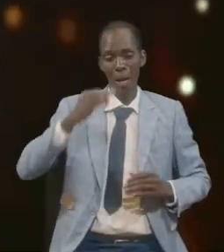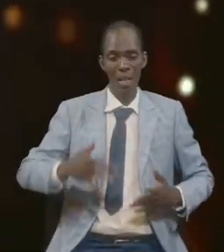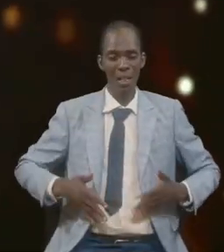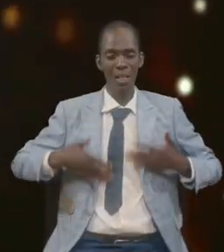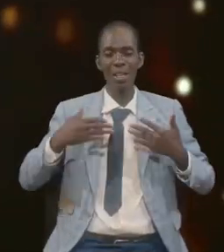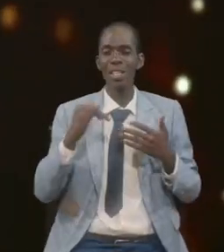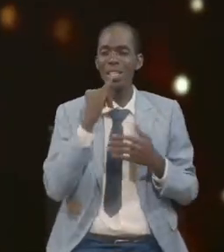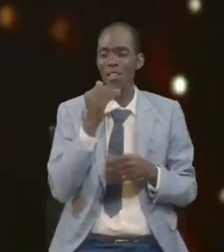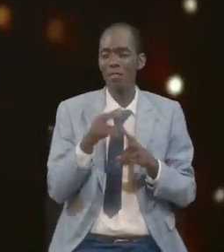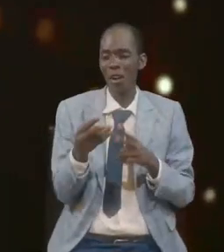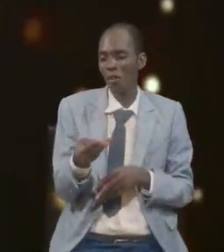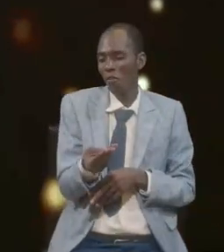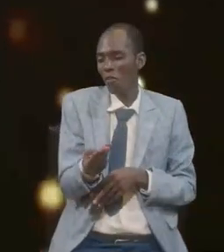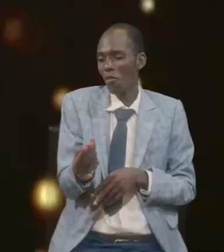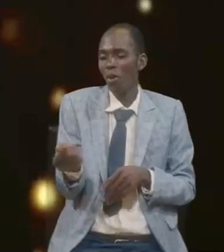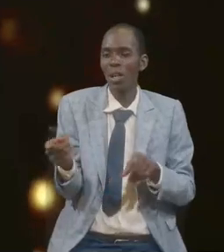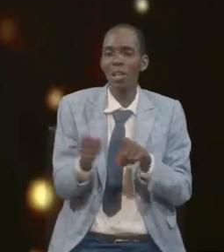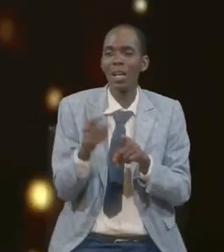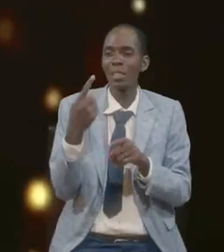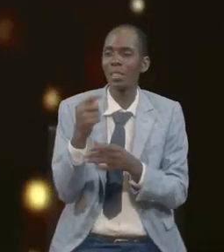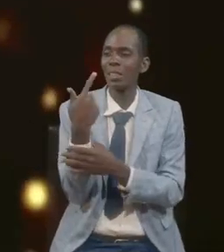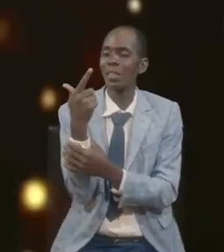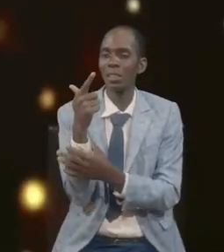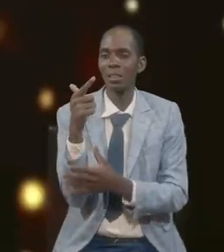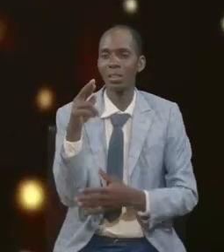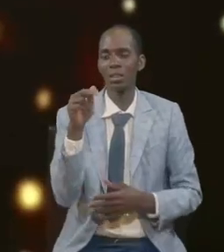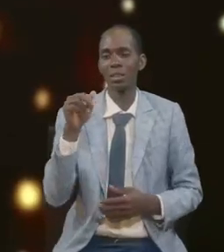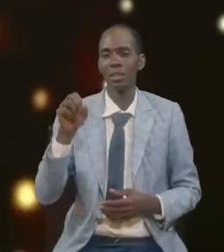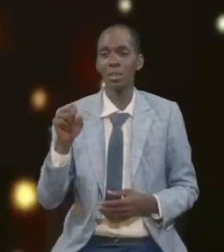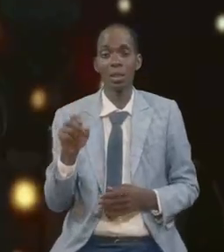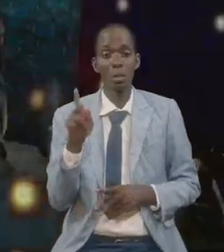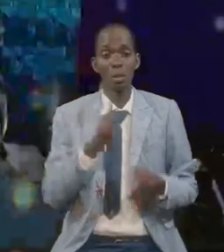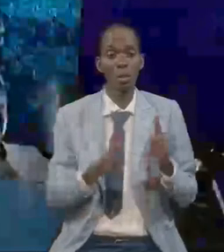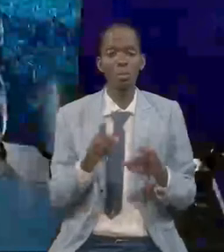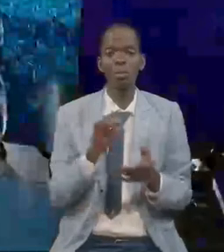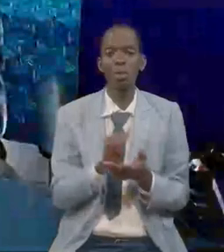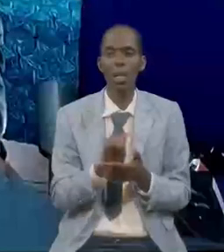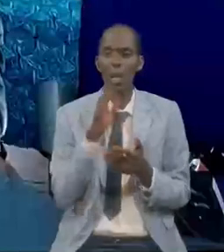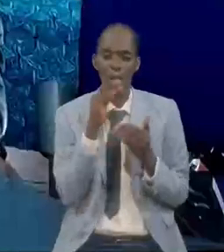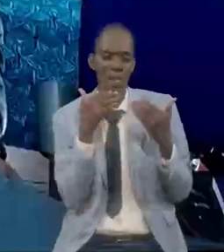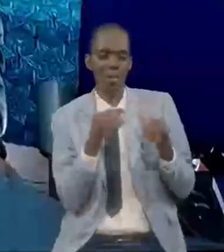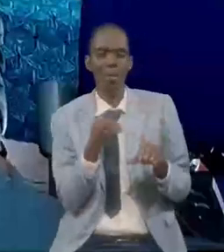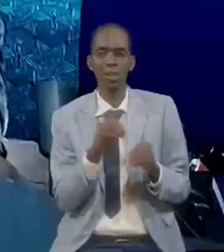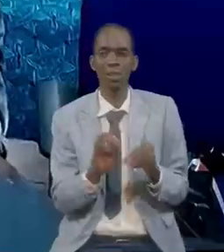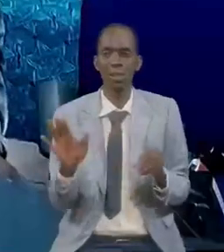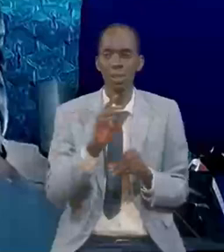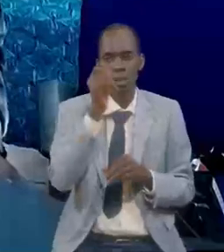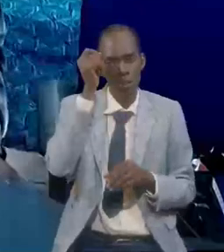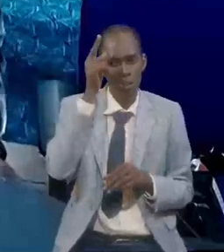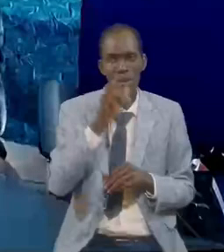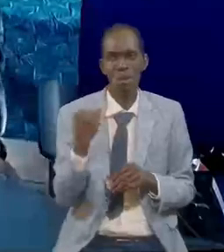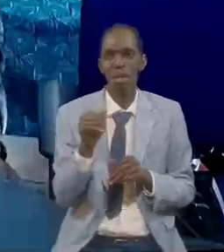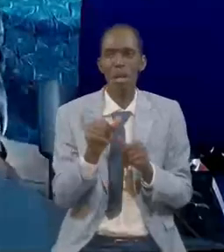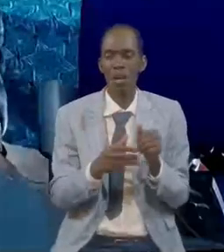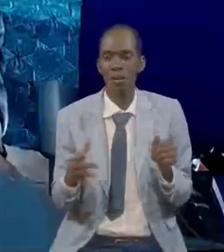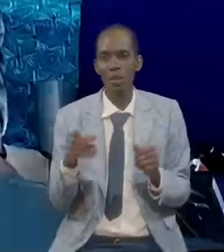l'herbe des champs. Les gens qui n'ont pas la lumière, ce sont les gens qui sont limités en compréhension. Tout ce qu'ils font, tout ce à